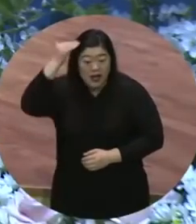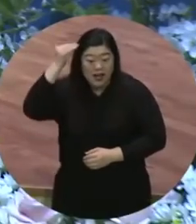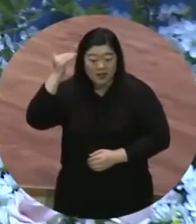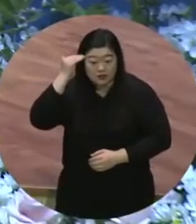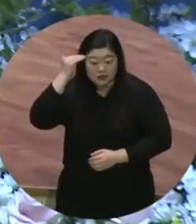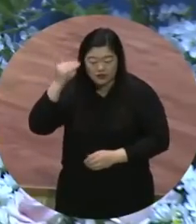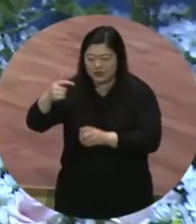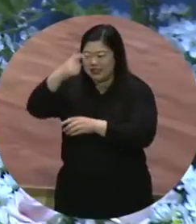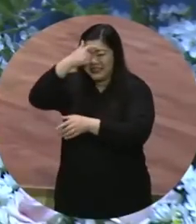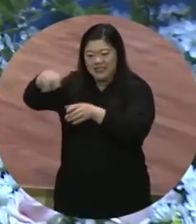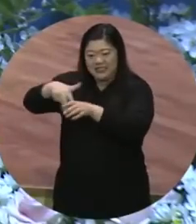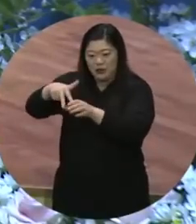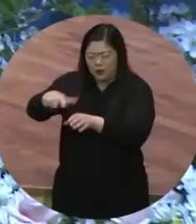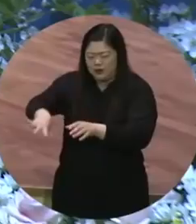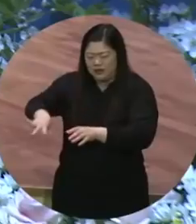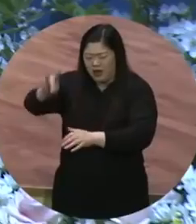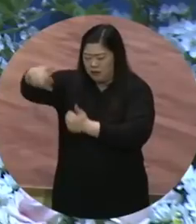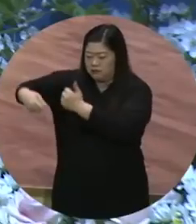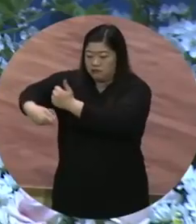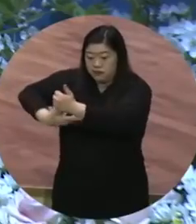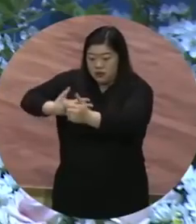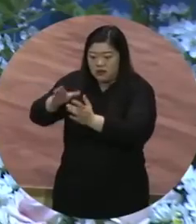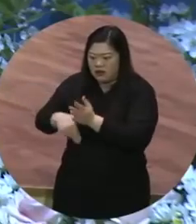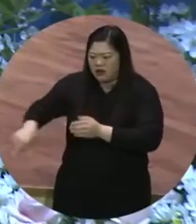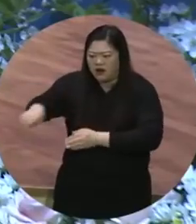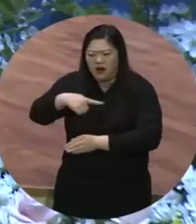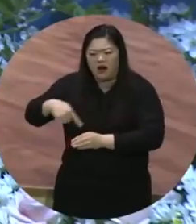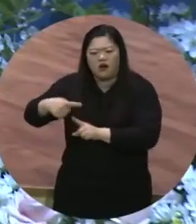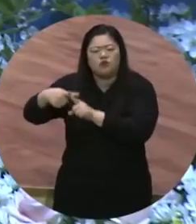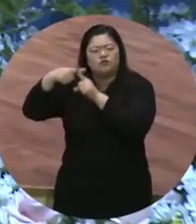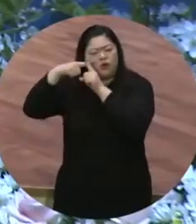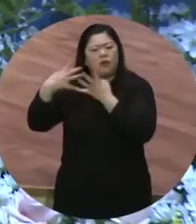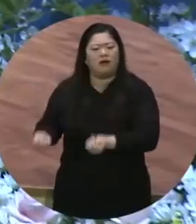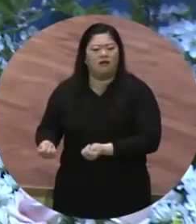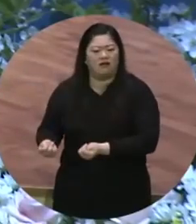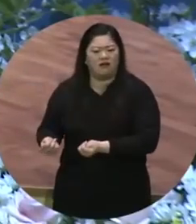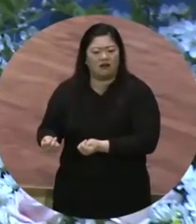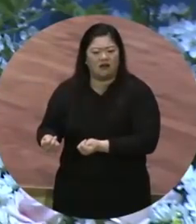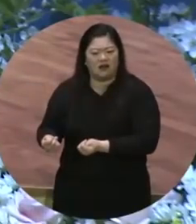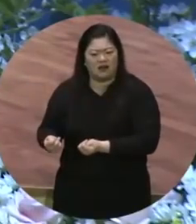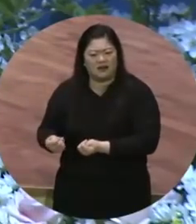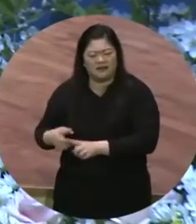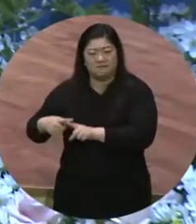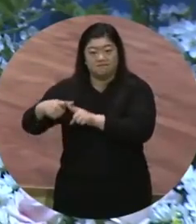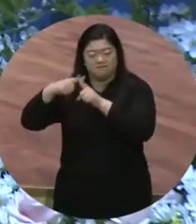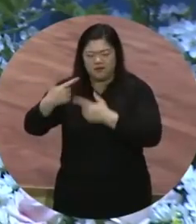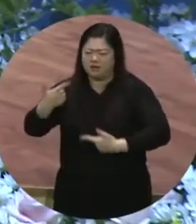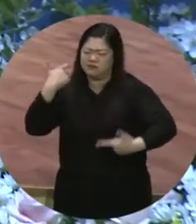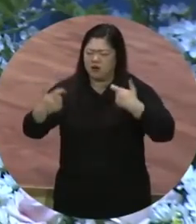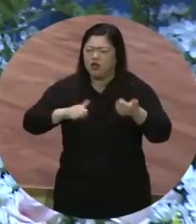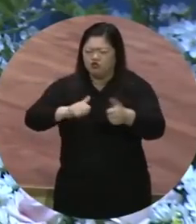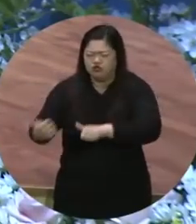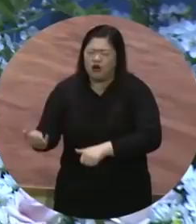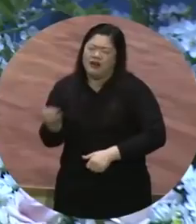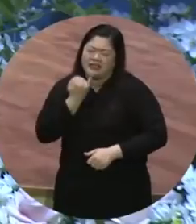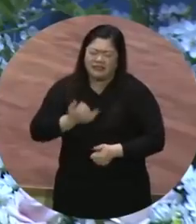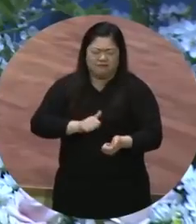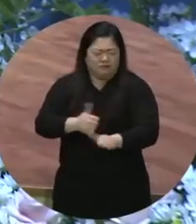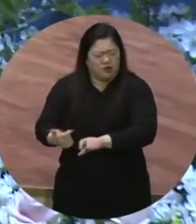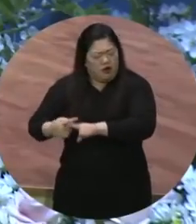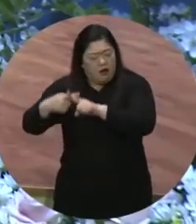역사예요. 우리는 저나 여러분이나 너무 예수를 믿어도 너무 사치스럽게